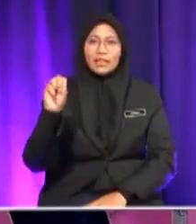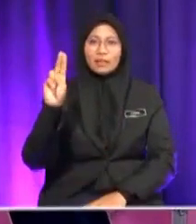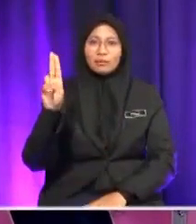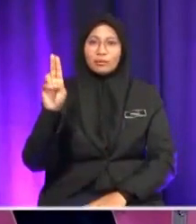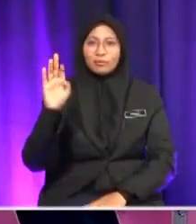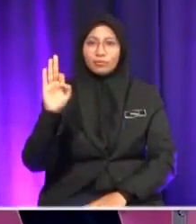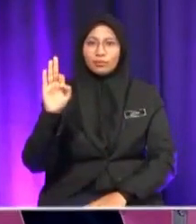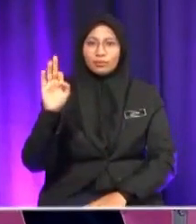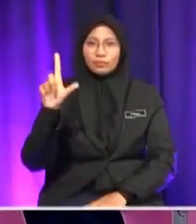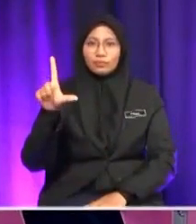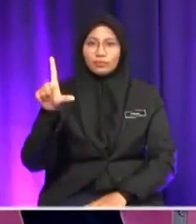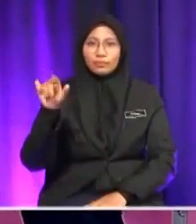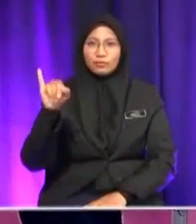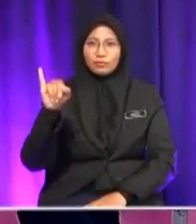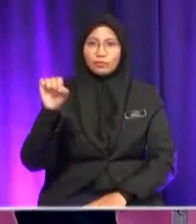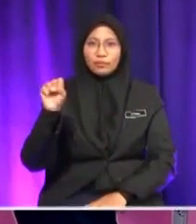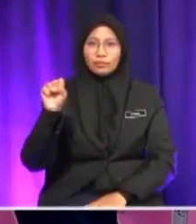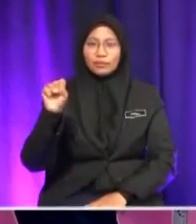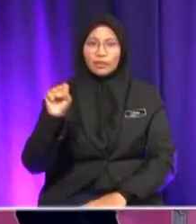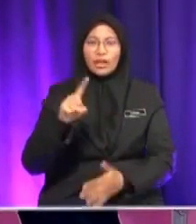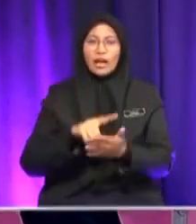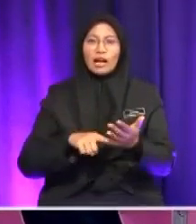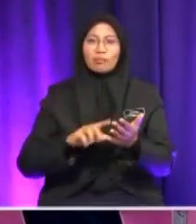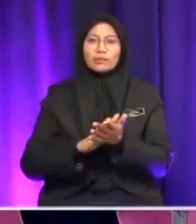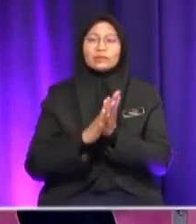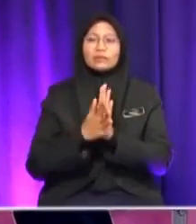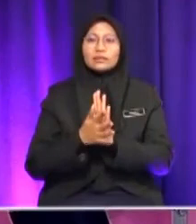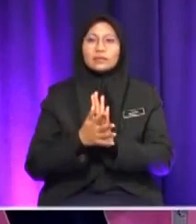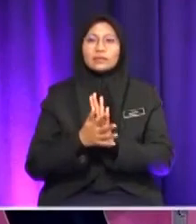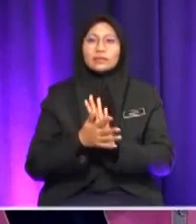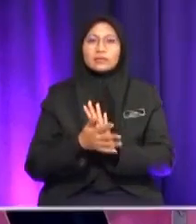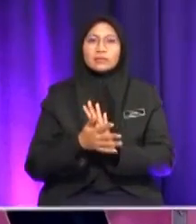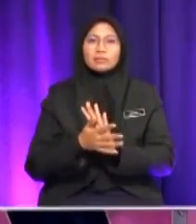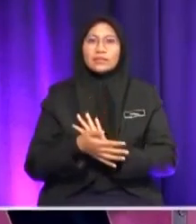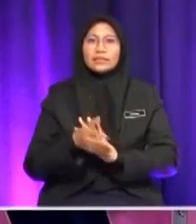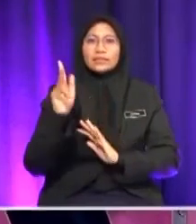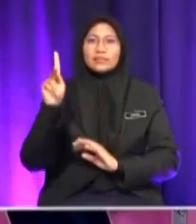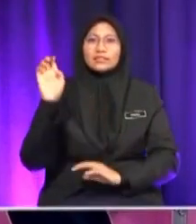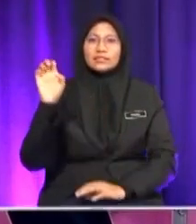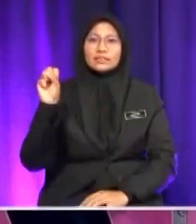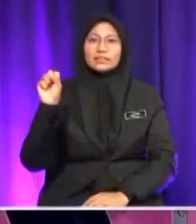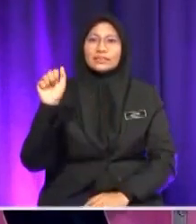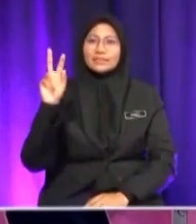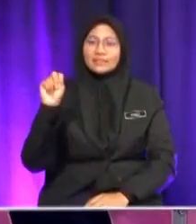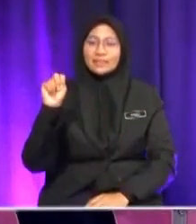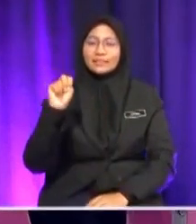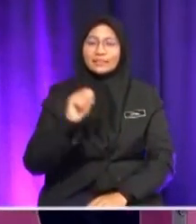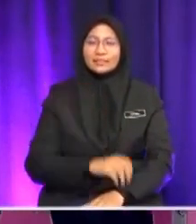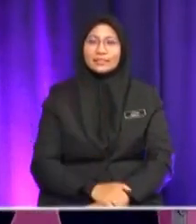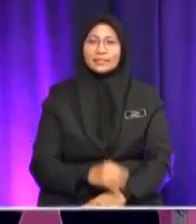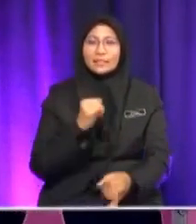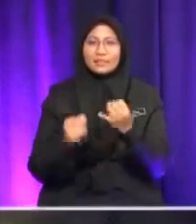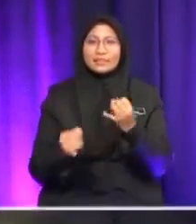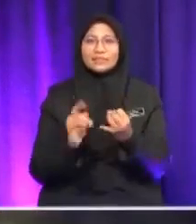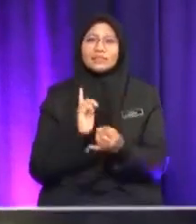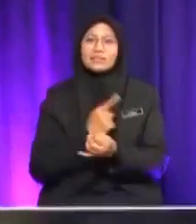pendek dan jangka panjang kalau kita diisytiharkan sebagai muflis ataupun bankrupt?